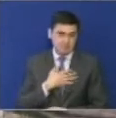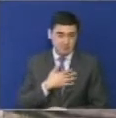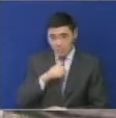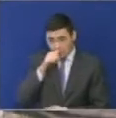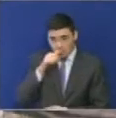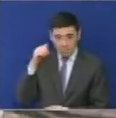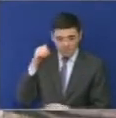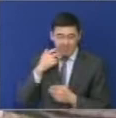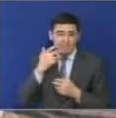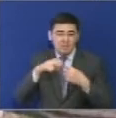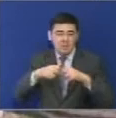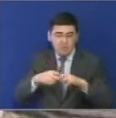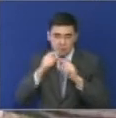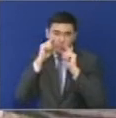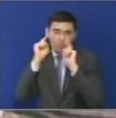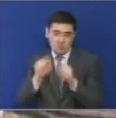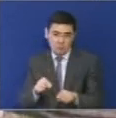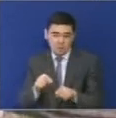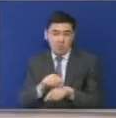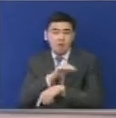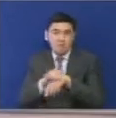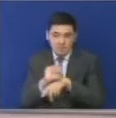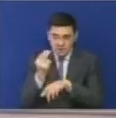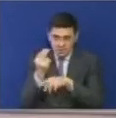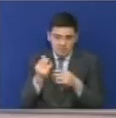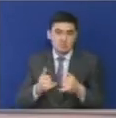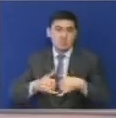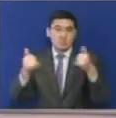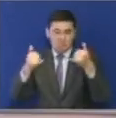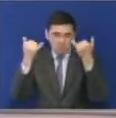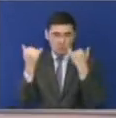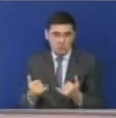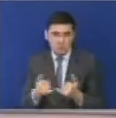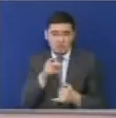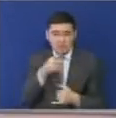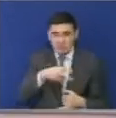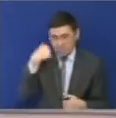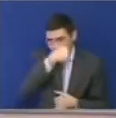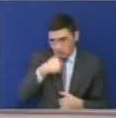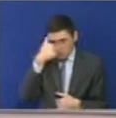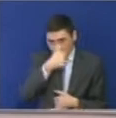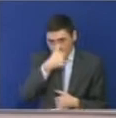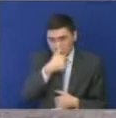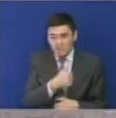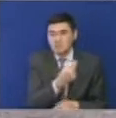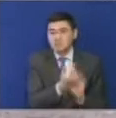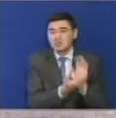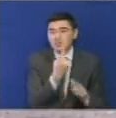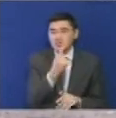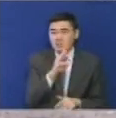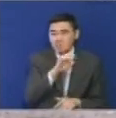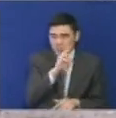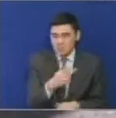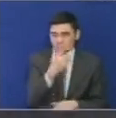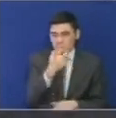мәселеге үлкен көңіл бөлінуде. Бұған қаржы көлемінің ұлғайғандығы дәлел. 2020 жылы жол жөндеу жұмыстарына қалалық бюджеттен 1